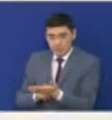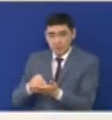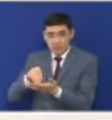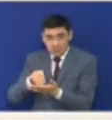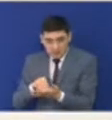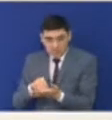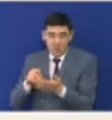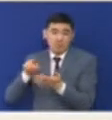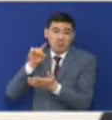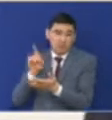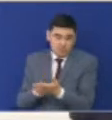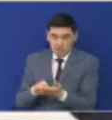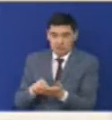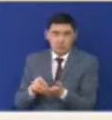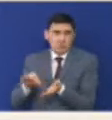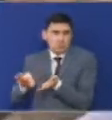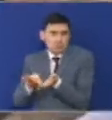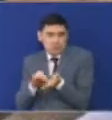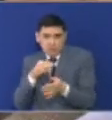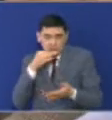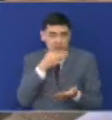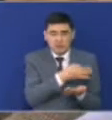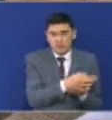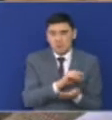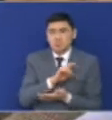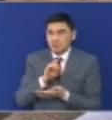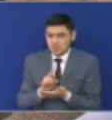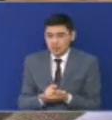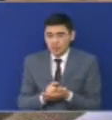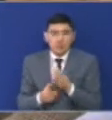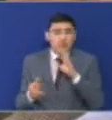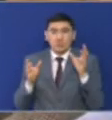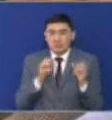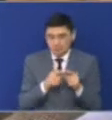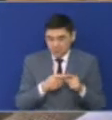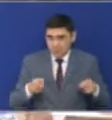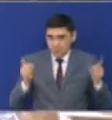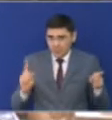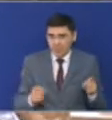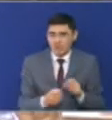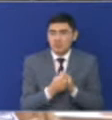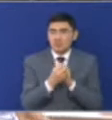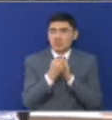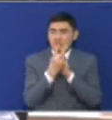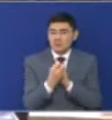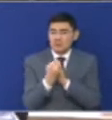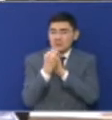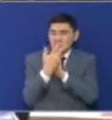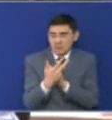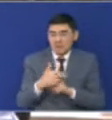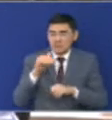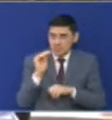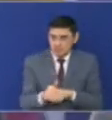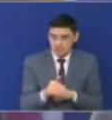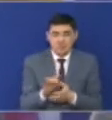и разрешено немедленно. В целом по стране за 2019 год в партию поступило более 213 тысяч обращений, а в местную